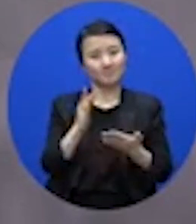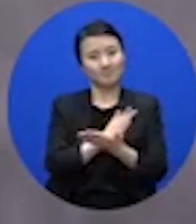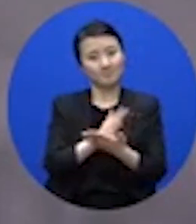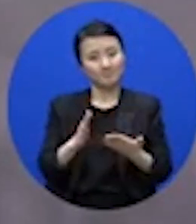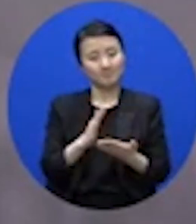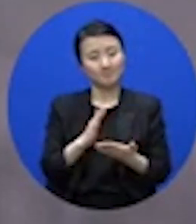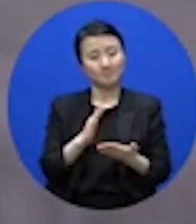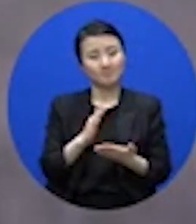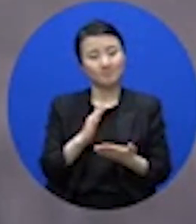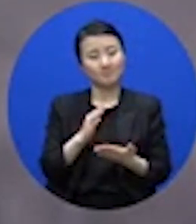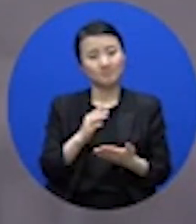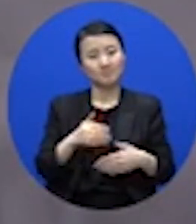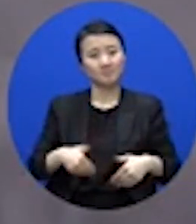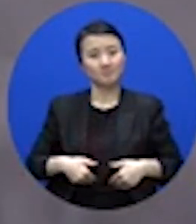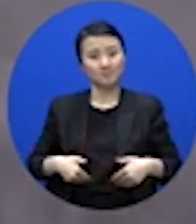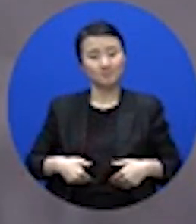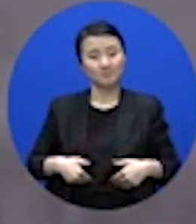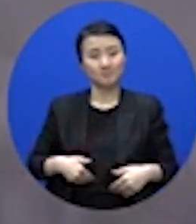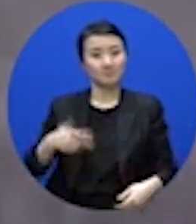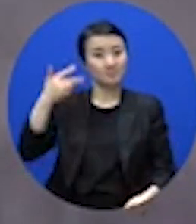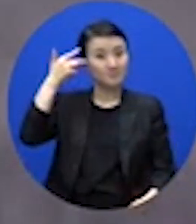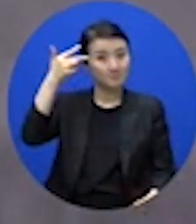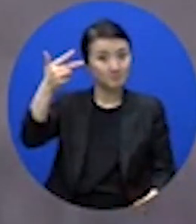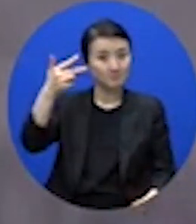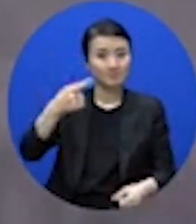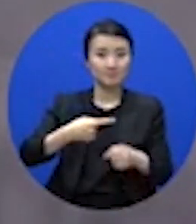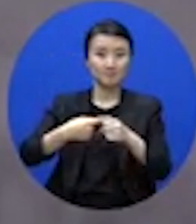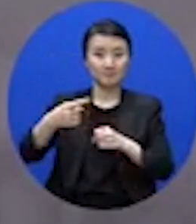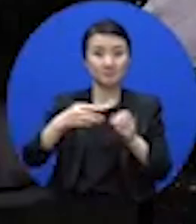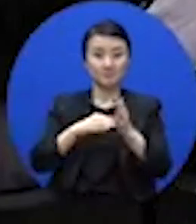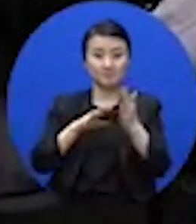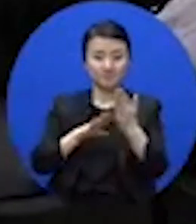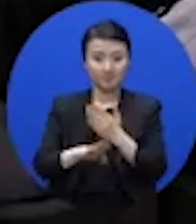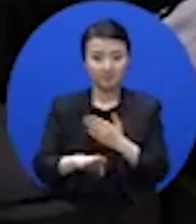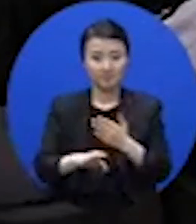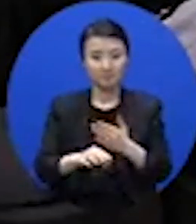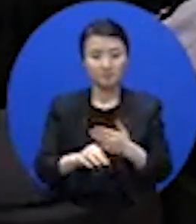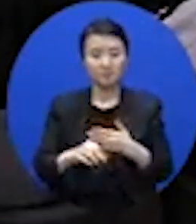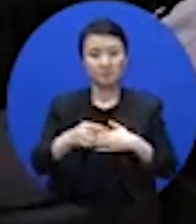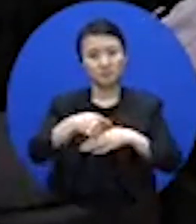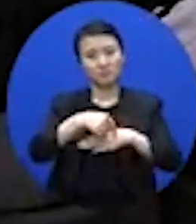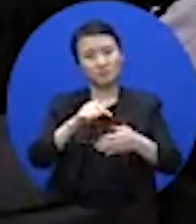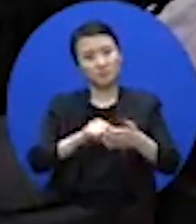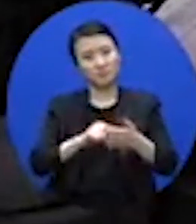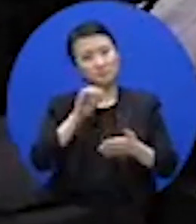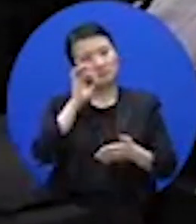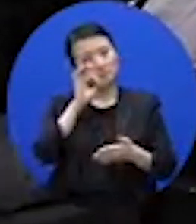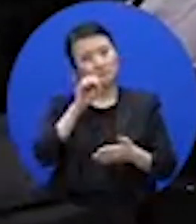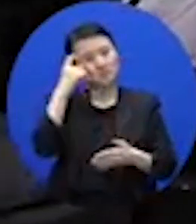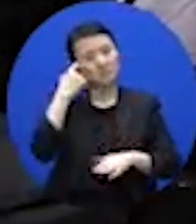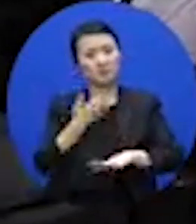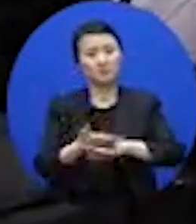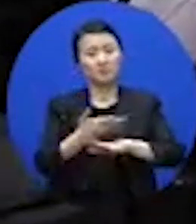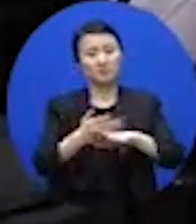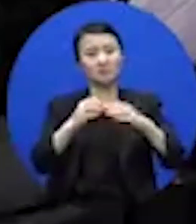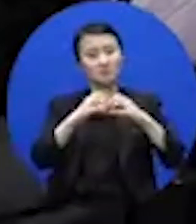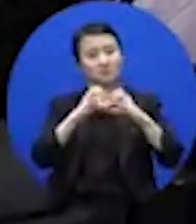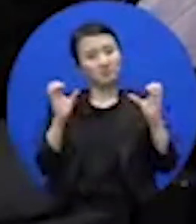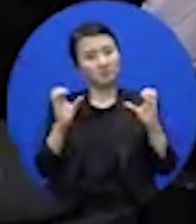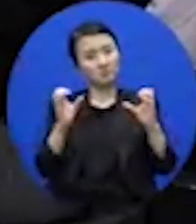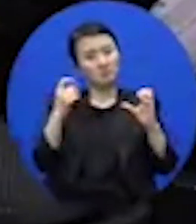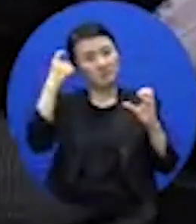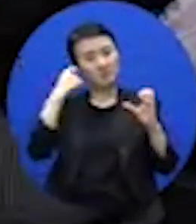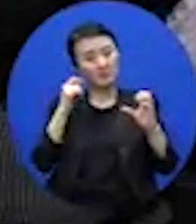근데 일주일 후에, 1년 후에 이 그림이 깨지는 것 같다? 깨진 게 다시